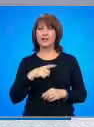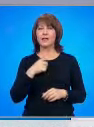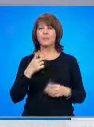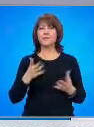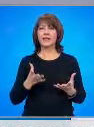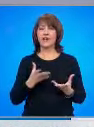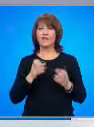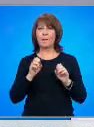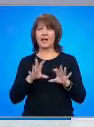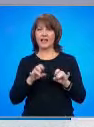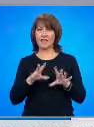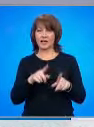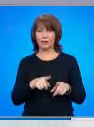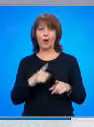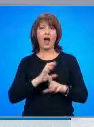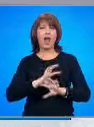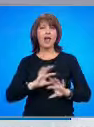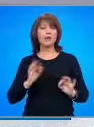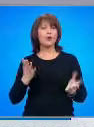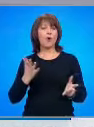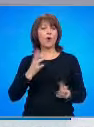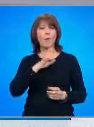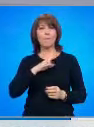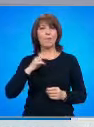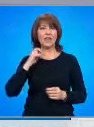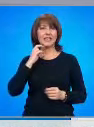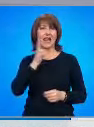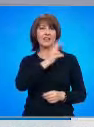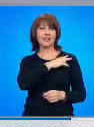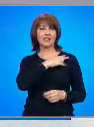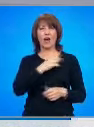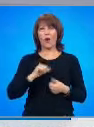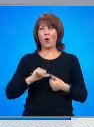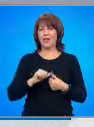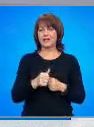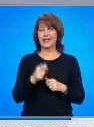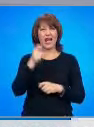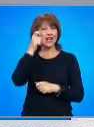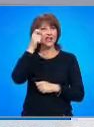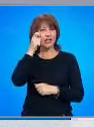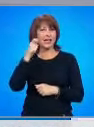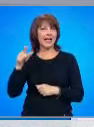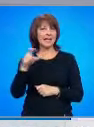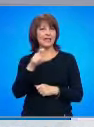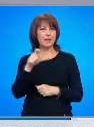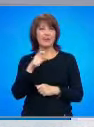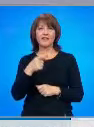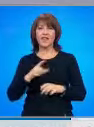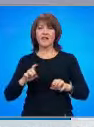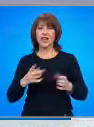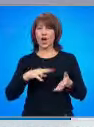Денят започва. Ясно е вече колко и кои полицейски началници са улеснили полицейския чадър на Георги Семерджиев, който в началото на